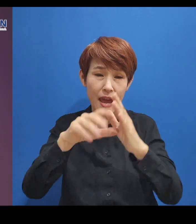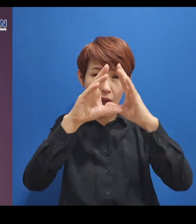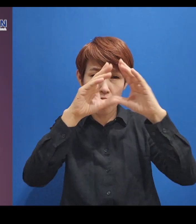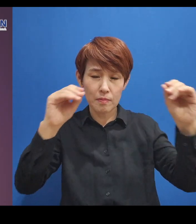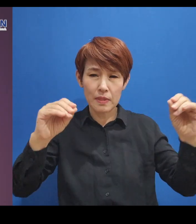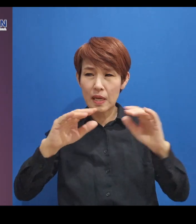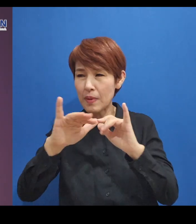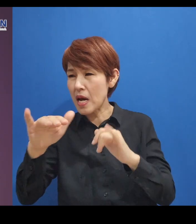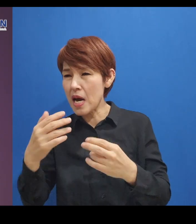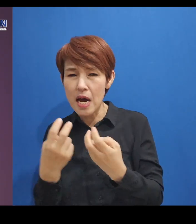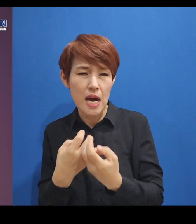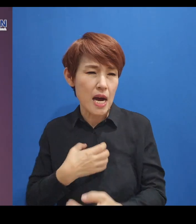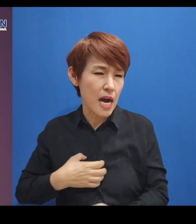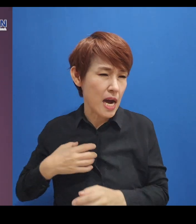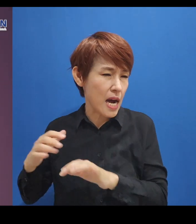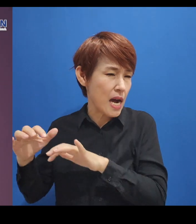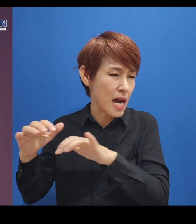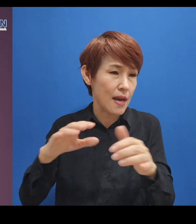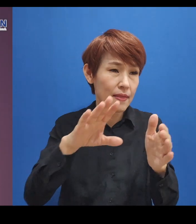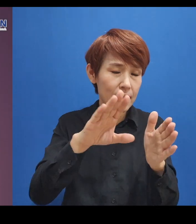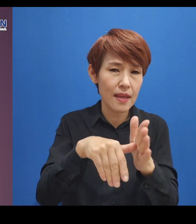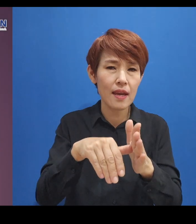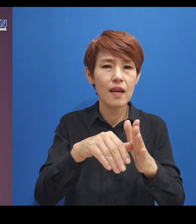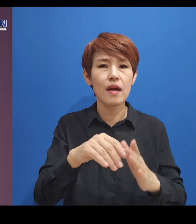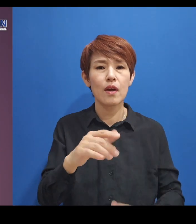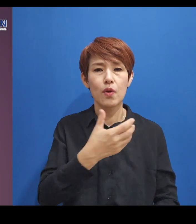그때 하나님은 요셉을 높이세요.